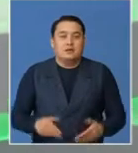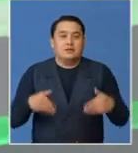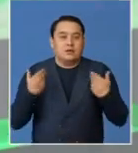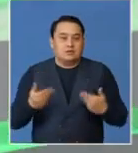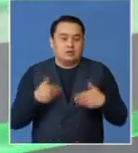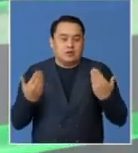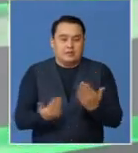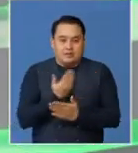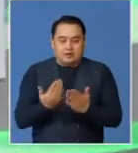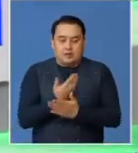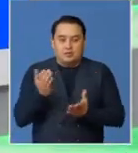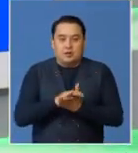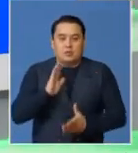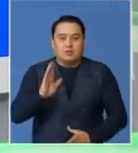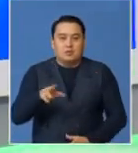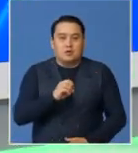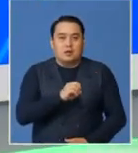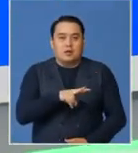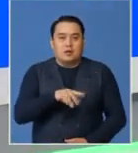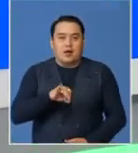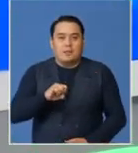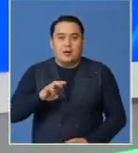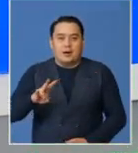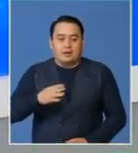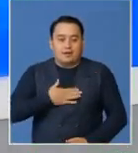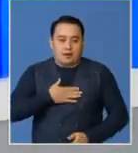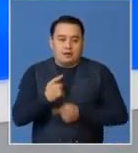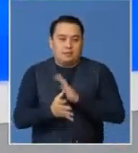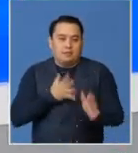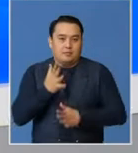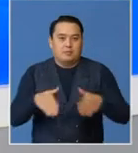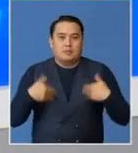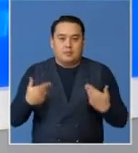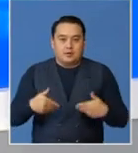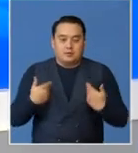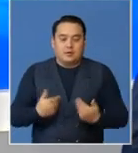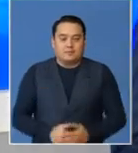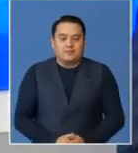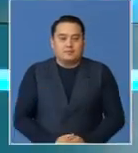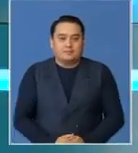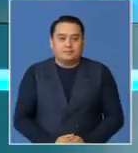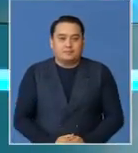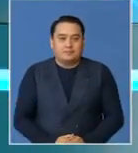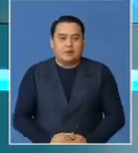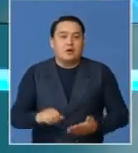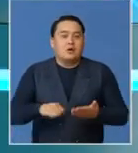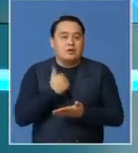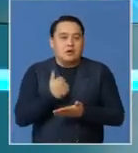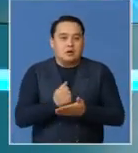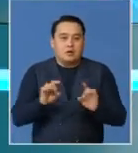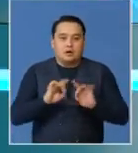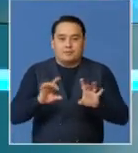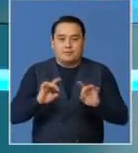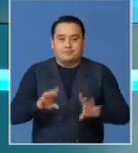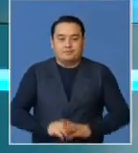Здравствуйте, вы смотрите новости на телеканале ЖТСУ. В студии Леман Раймбеков, и сурдоперевод обеспечивает Марат Жумабеков. И в начале выпуска